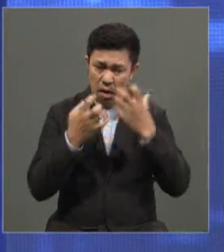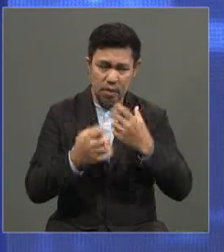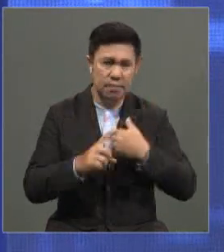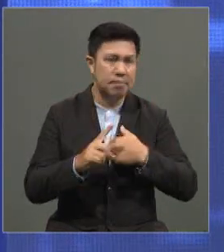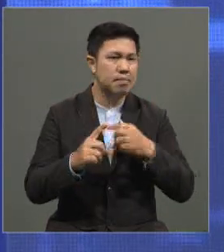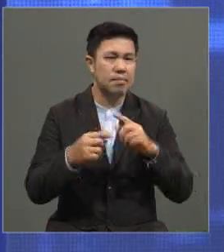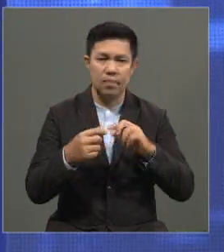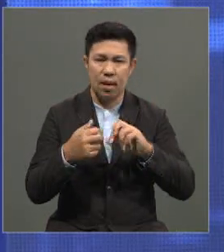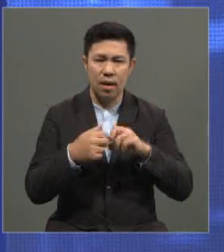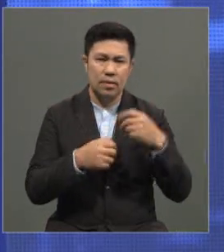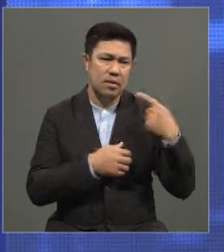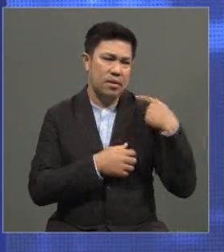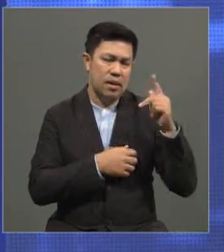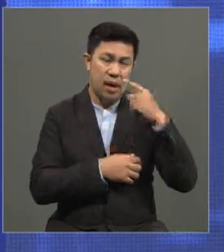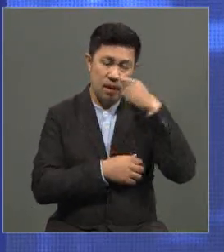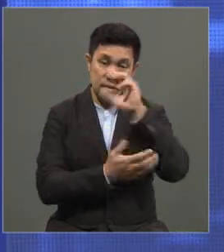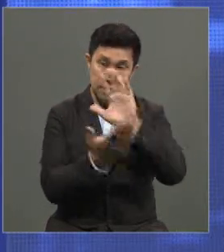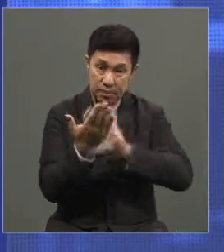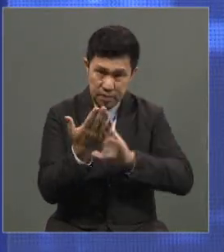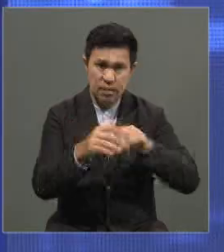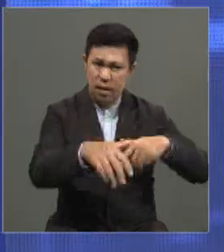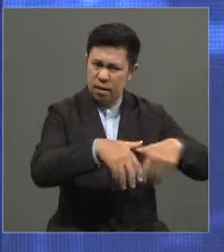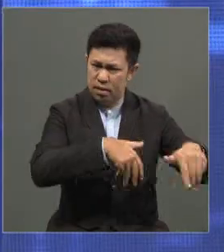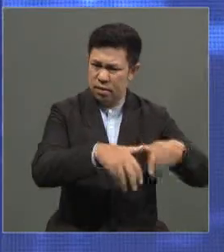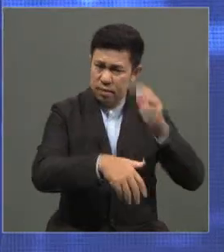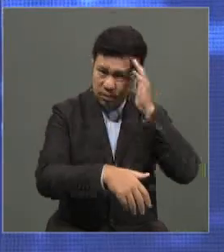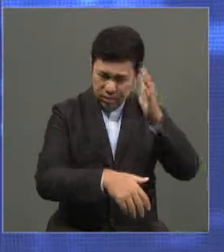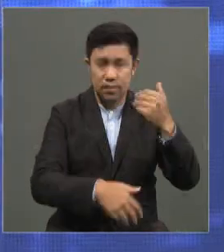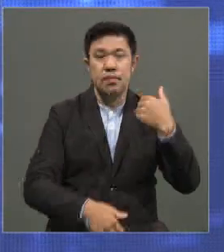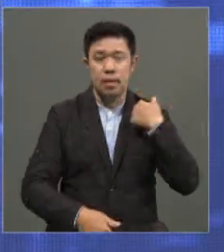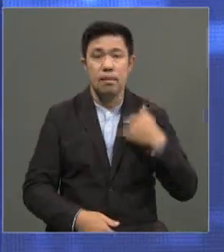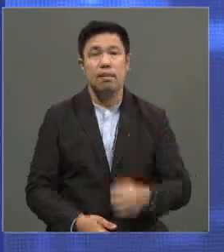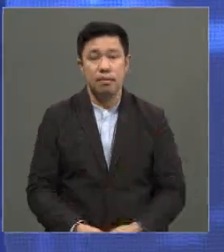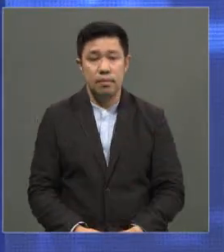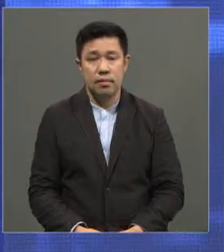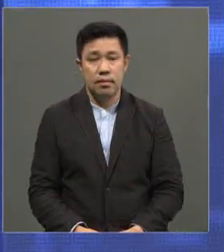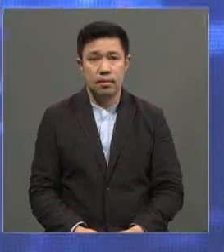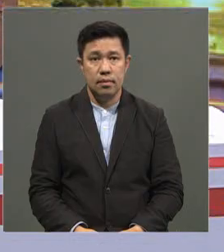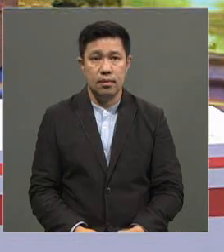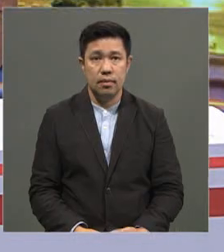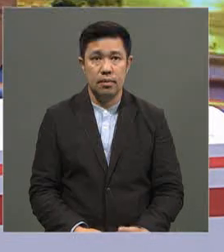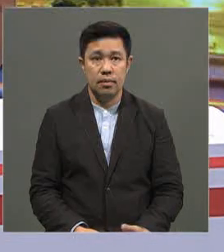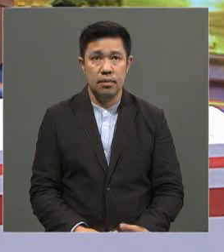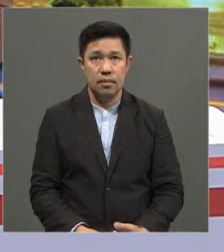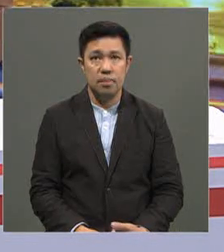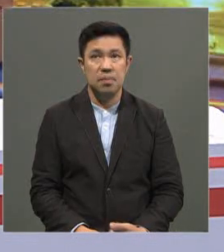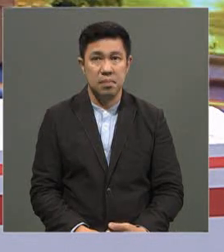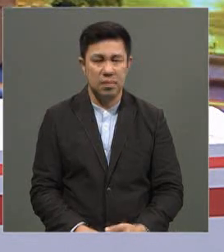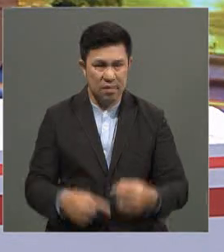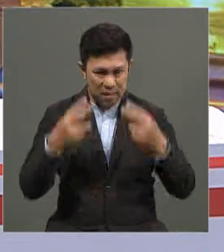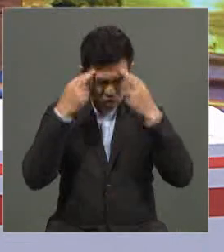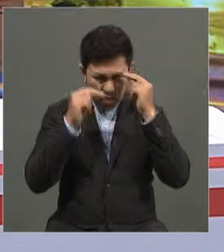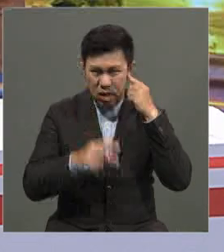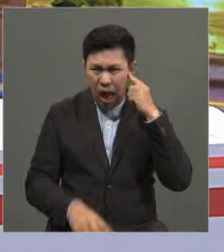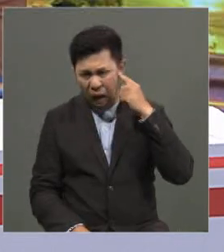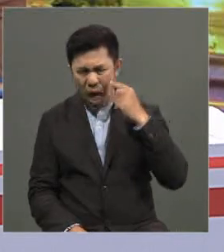นจะต้องเกิดประโยชน์ให้กับประเทศชาติและก็ประชาชนต่อไปในอนาคตค่ะขอบคุณค่ะ อ๋อเสียงท่านนายกแหบ